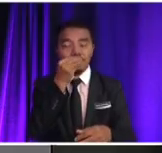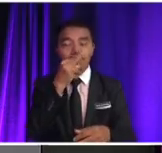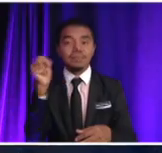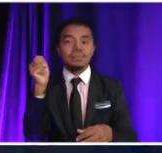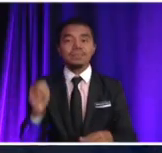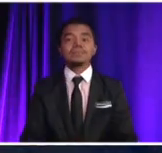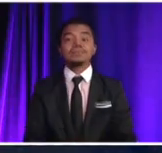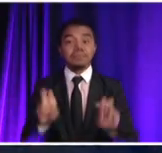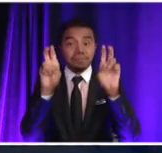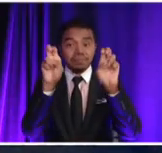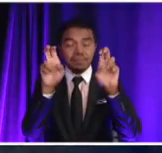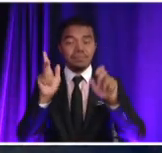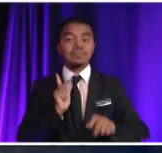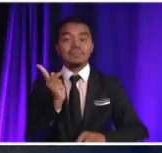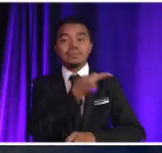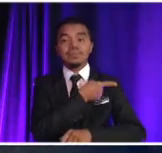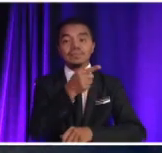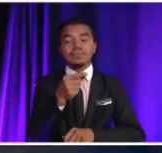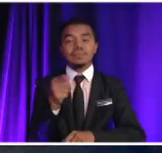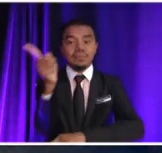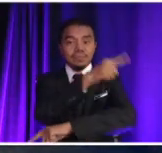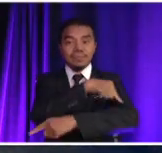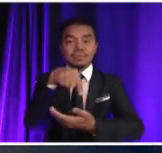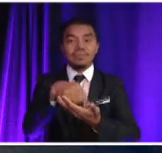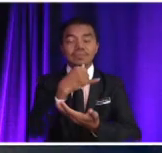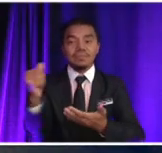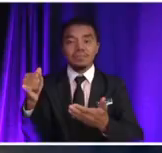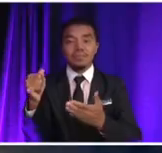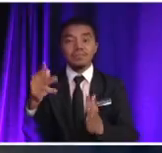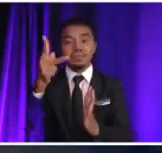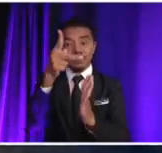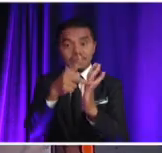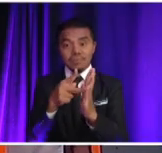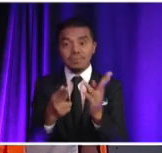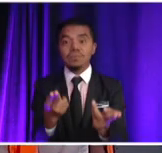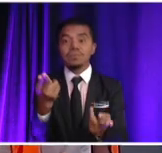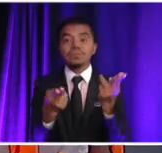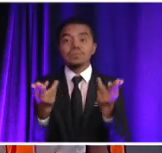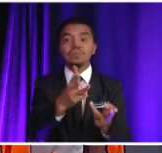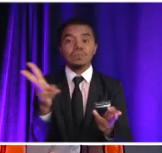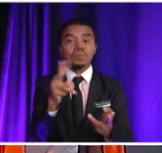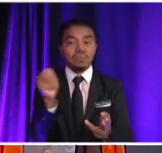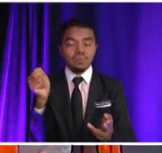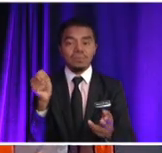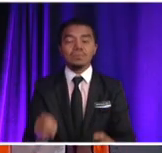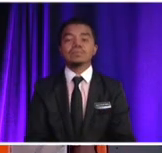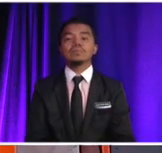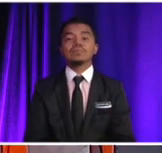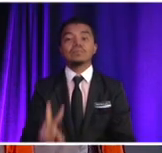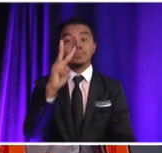tajuk kita pada hari ini ialah keusahawanan iyanya merupakan topi modul